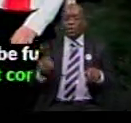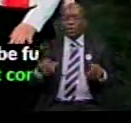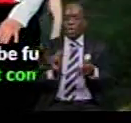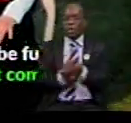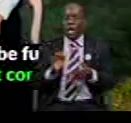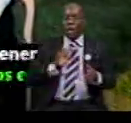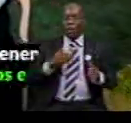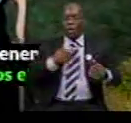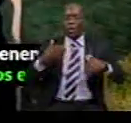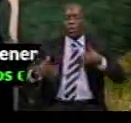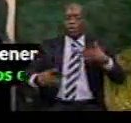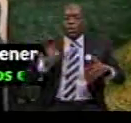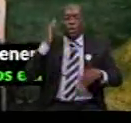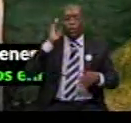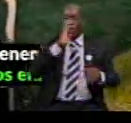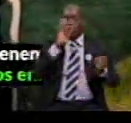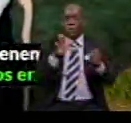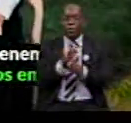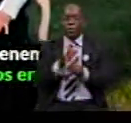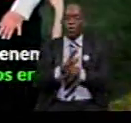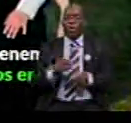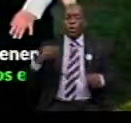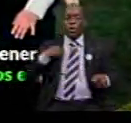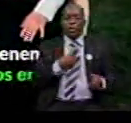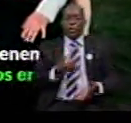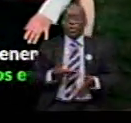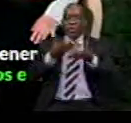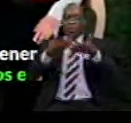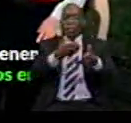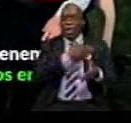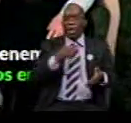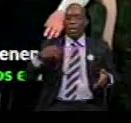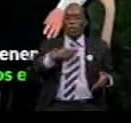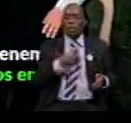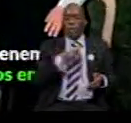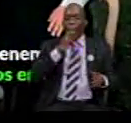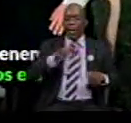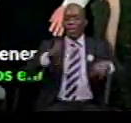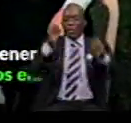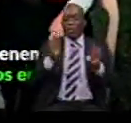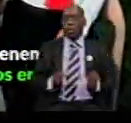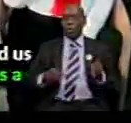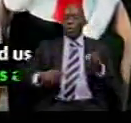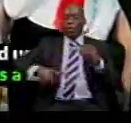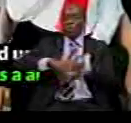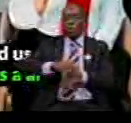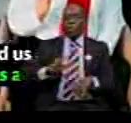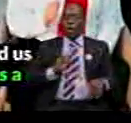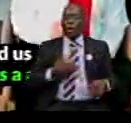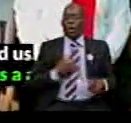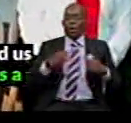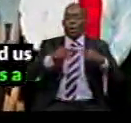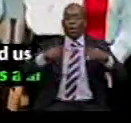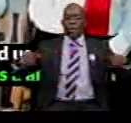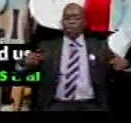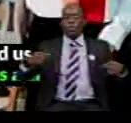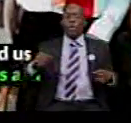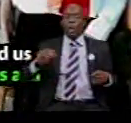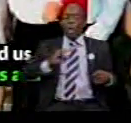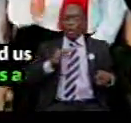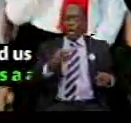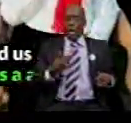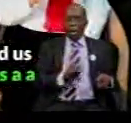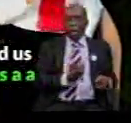فرحنا نهتف ونقوى على أعدائنا ويعظم